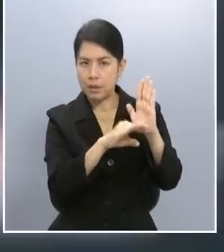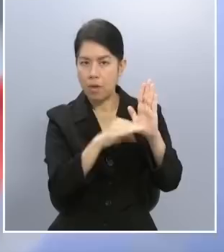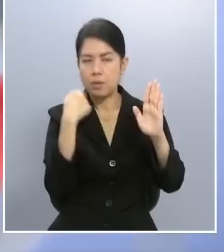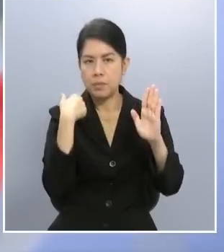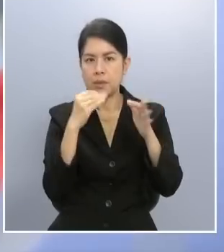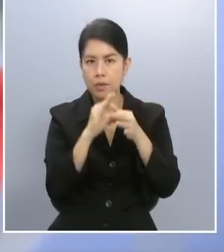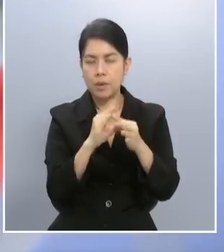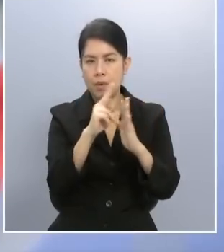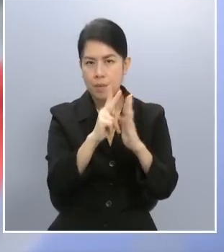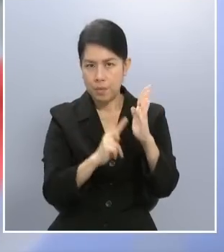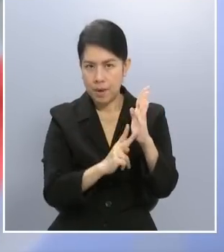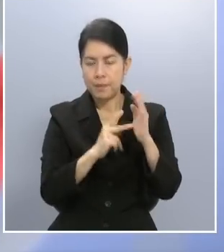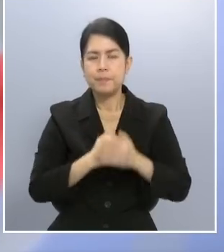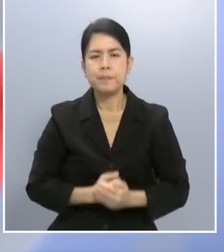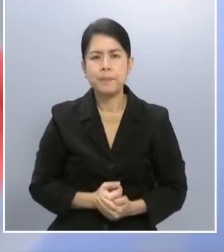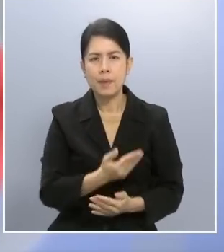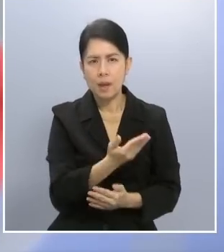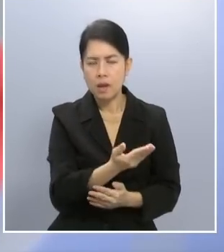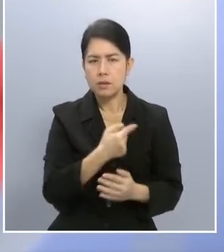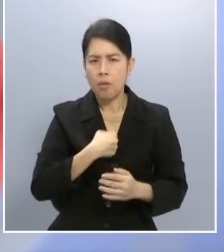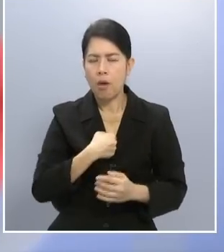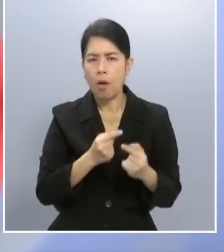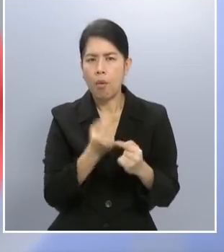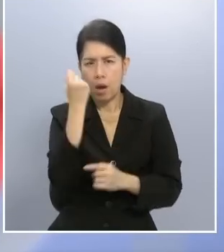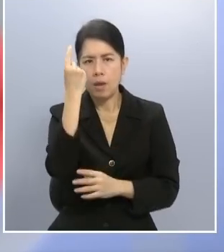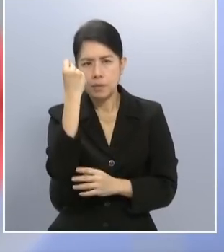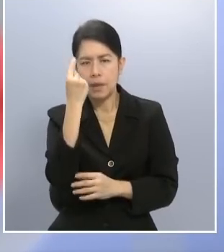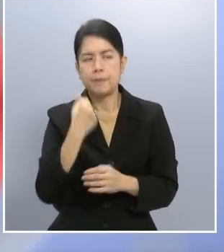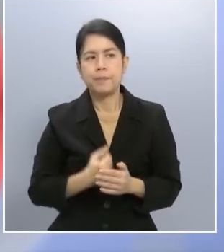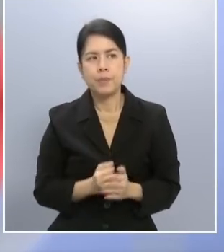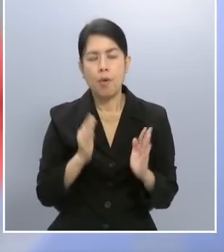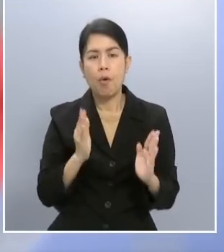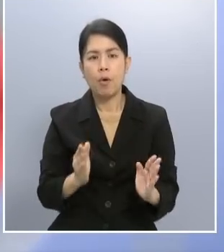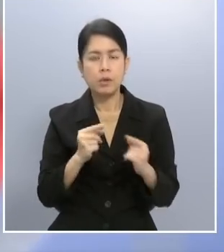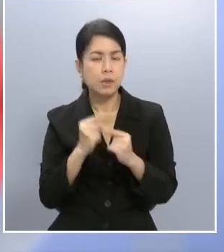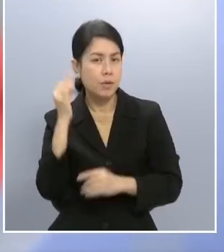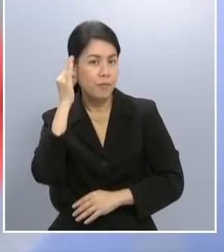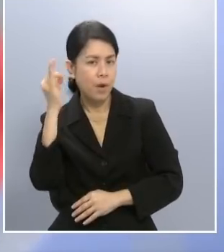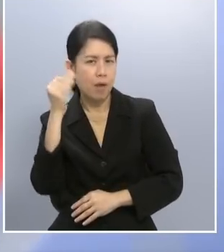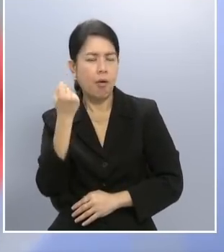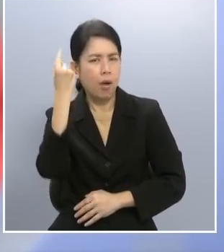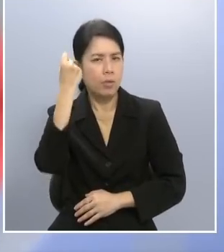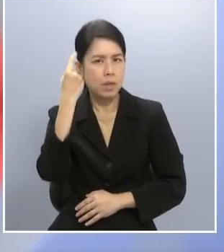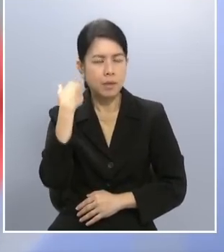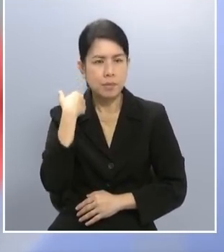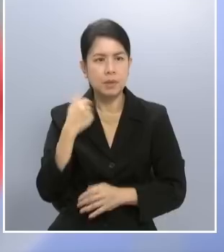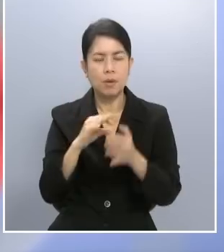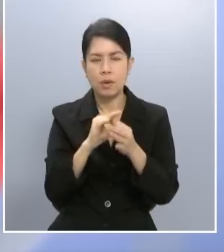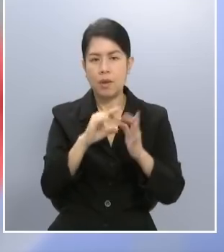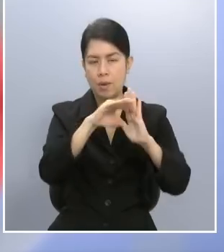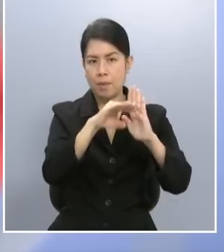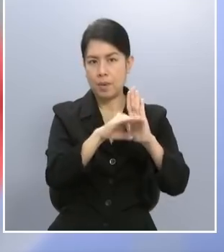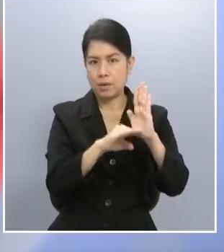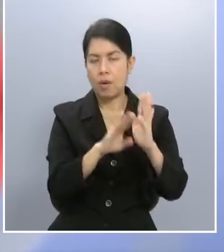หัวข้อกฎหมายซึ่งอันนี้เราก็เข้าใจผมก็เชื่อว่าหลายๆคนก็เข้าใจนะฮะคือท่านก็พยายามอธิบายให้ฟังว่าจริงๆแล้วเนี่ย